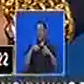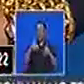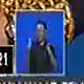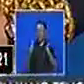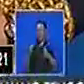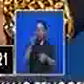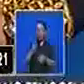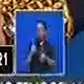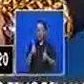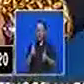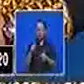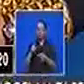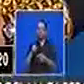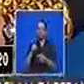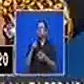lingkaran-lingkaran di mana